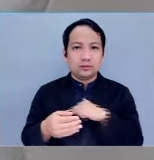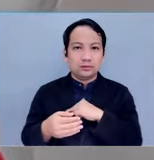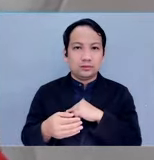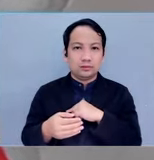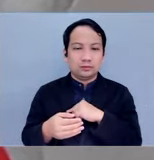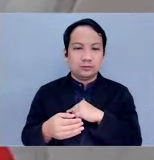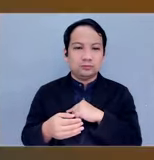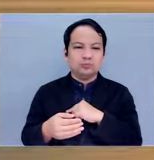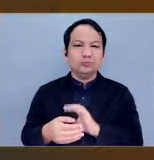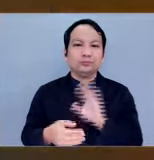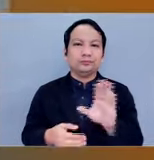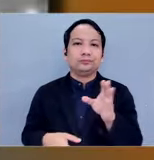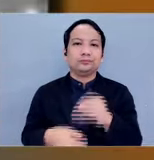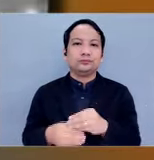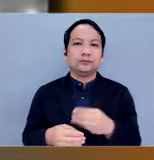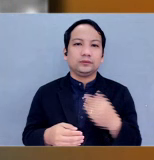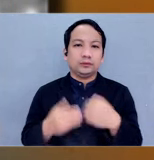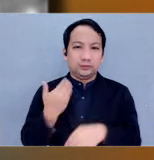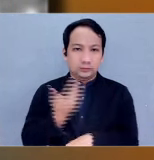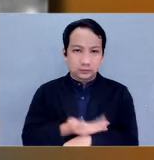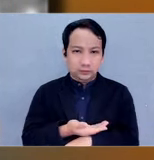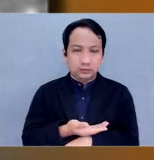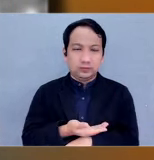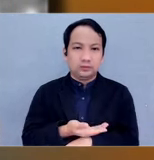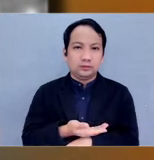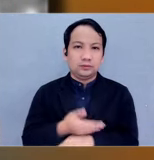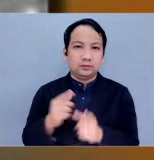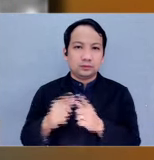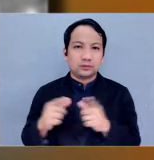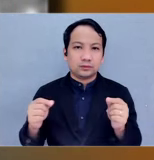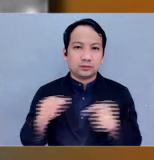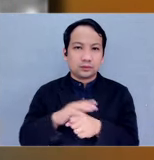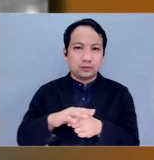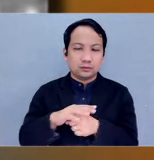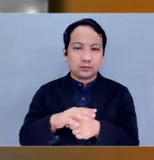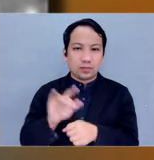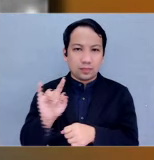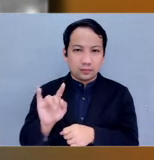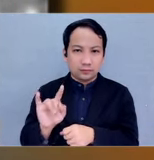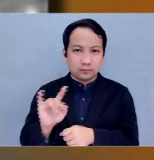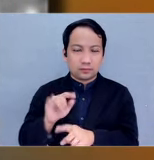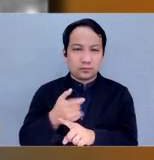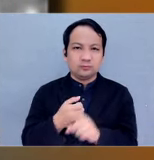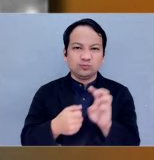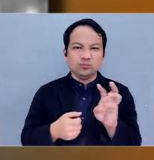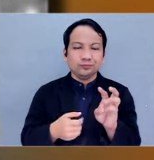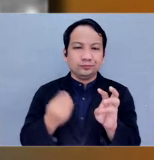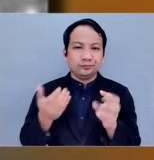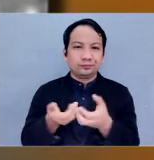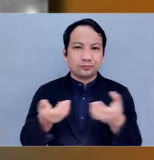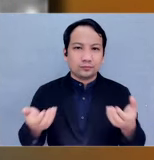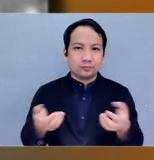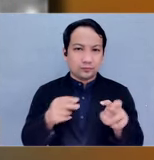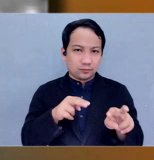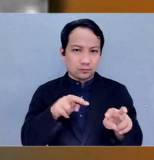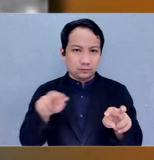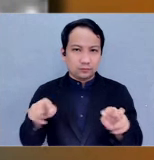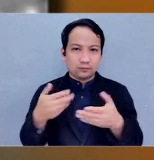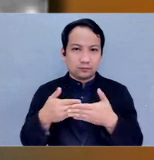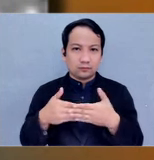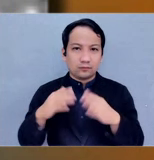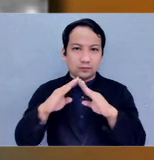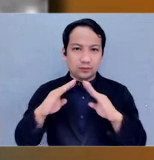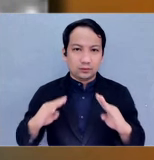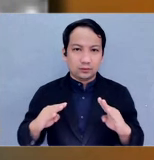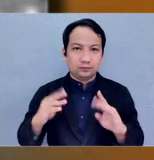ginagawa sa anak ko. Ayon sa Japan local media, gabi ng January 16 na magkahiwalay na nakuhana ng CCTV malapit sa bahay ng mga biktima